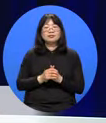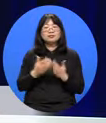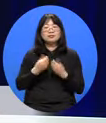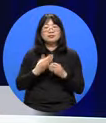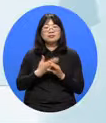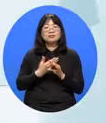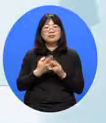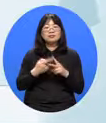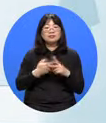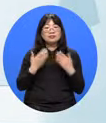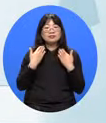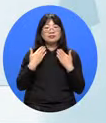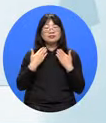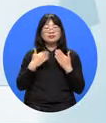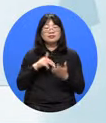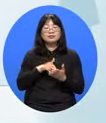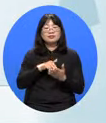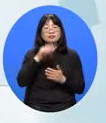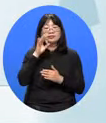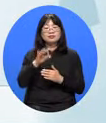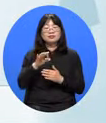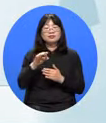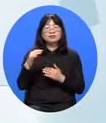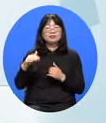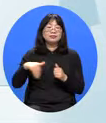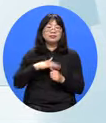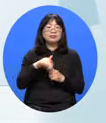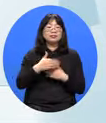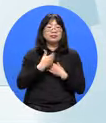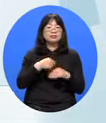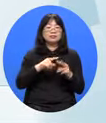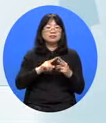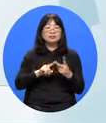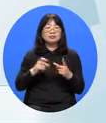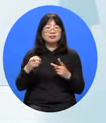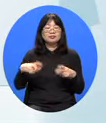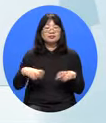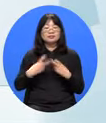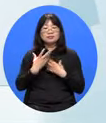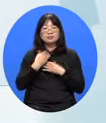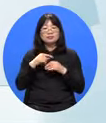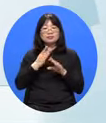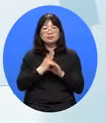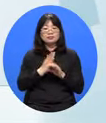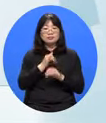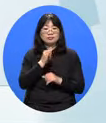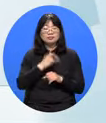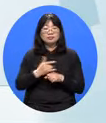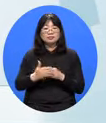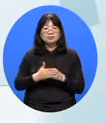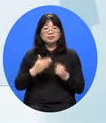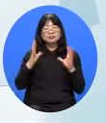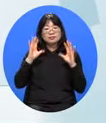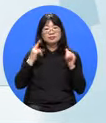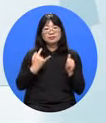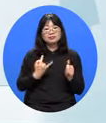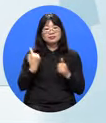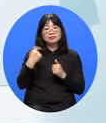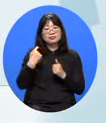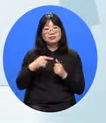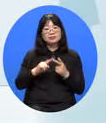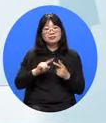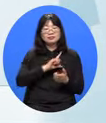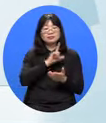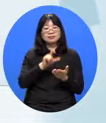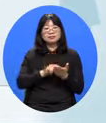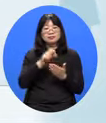들어서 초등학교 같은 경우에는 신변 안전이라든지 교통 안전을 중심으로 해서 아이들에게 지도하도록 매뉴얼이 좀